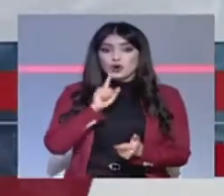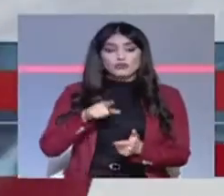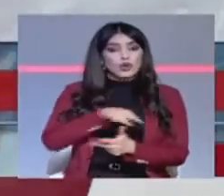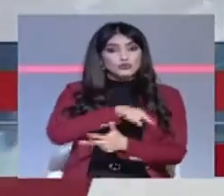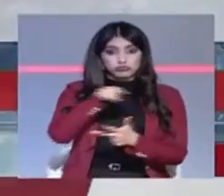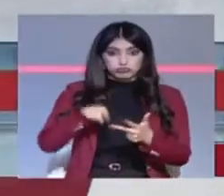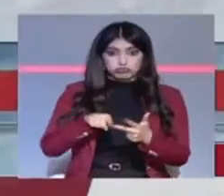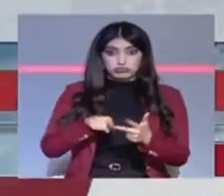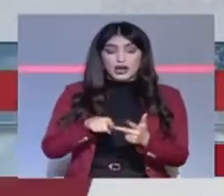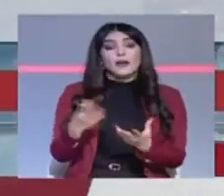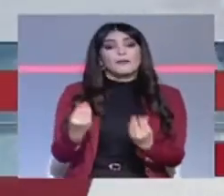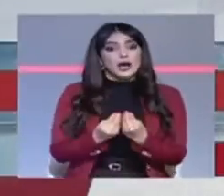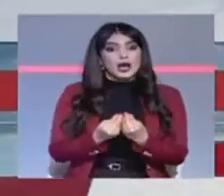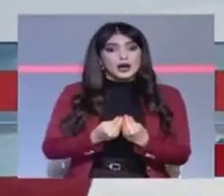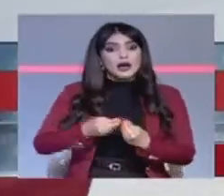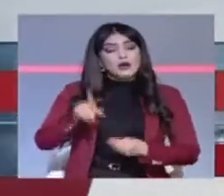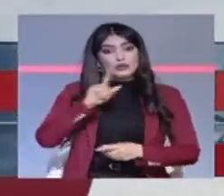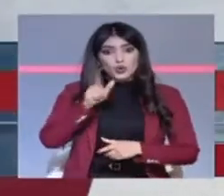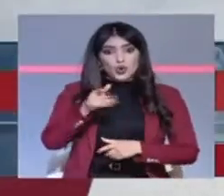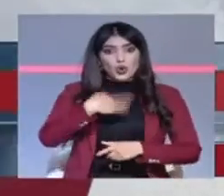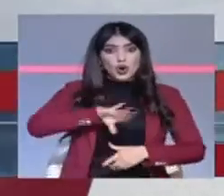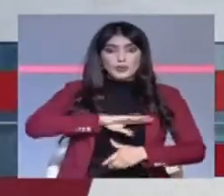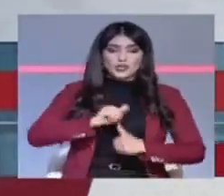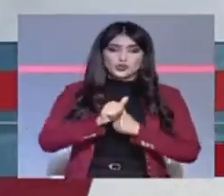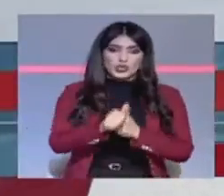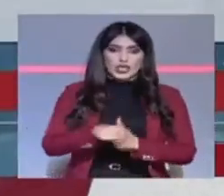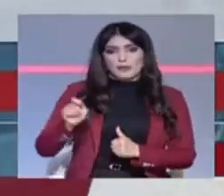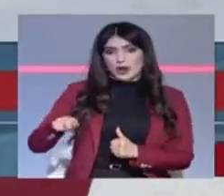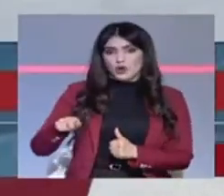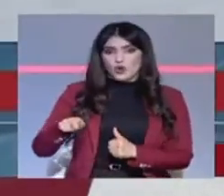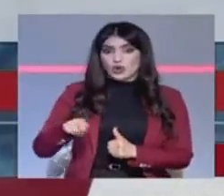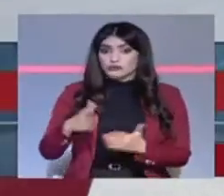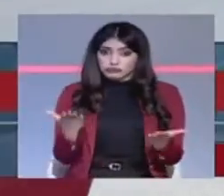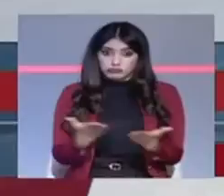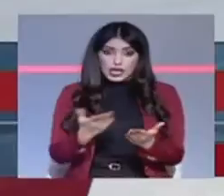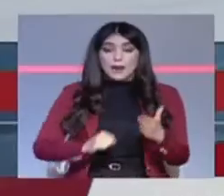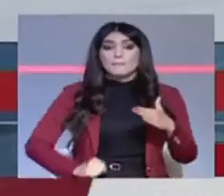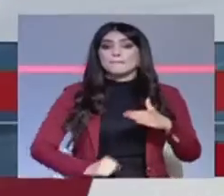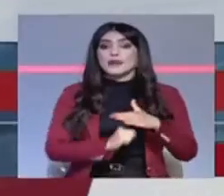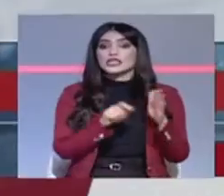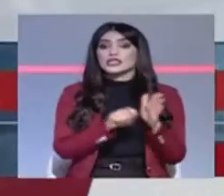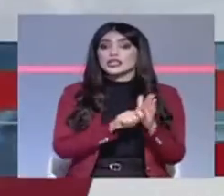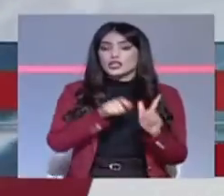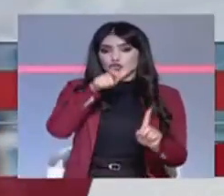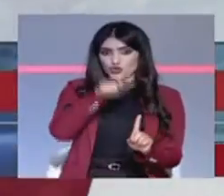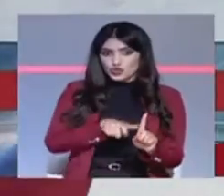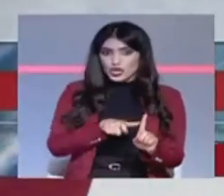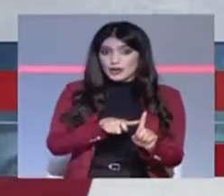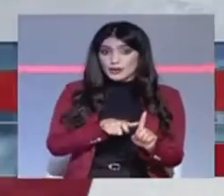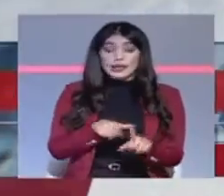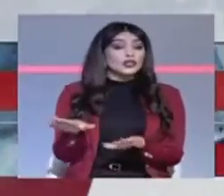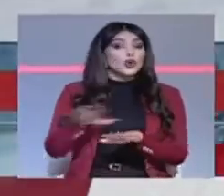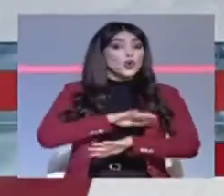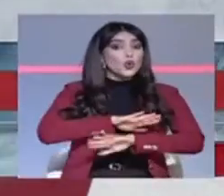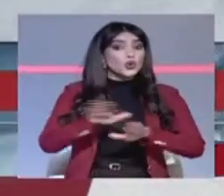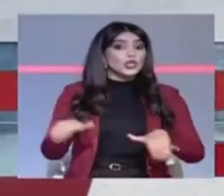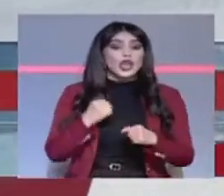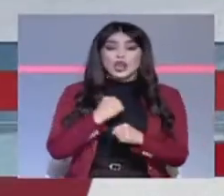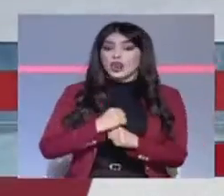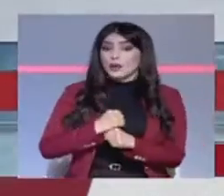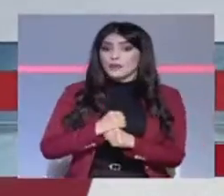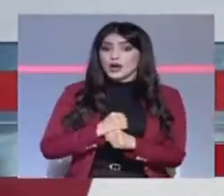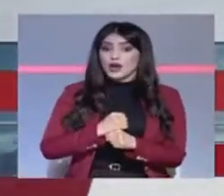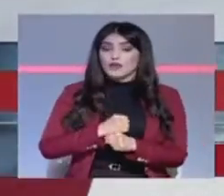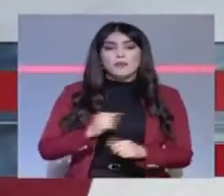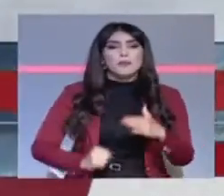الهيكل المهنيه الممثله للقضاه وذلك في اجل اقصاه شهر على ان تنتهي كل اعمالها